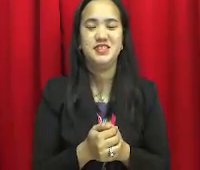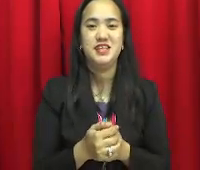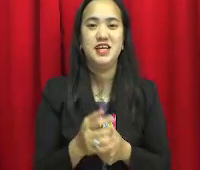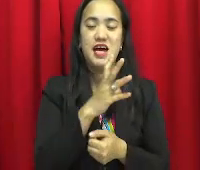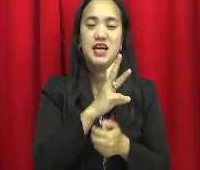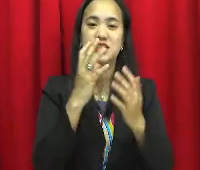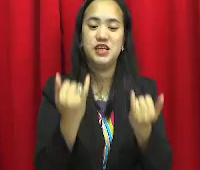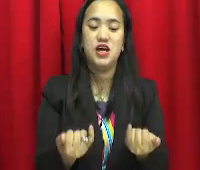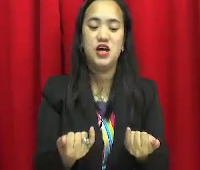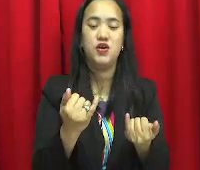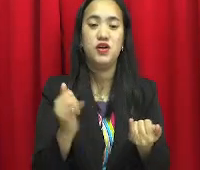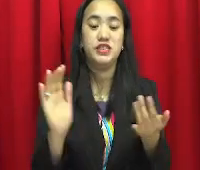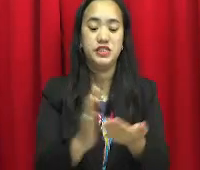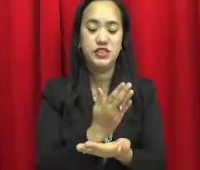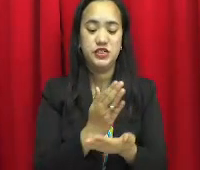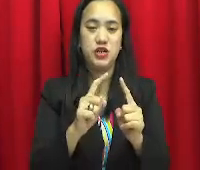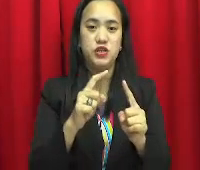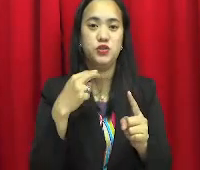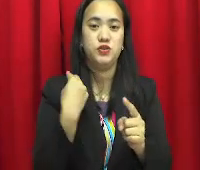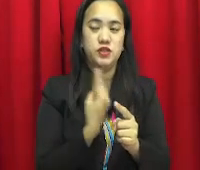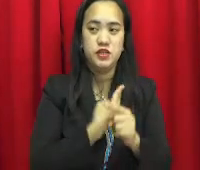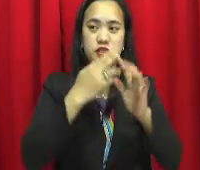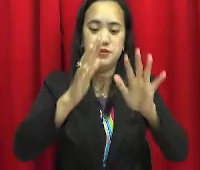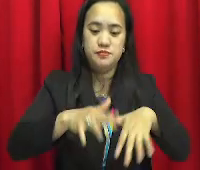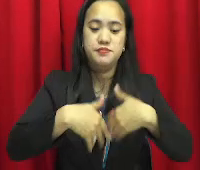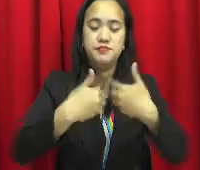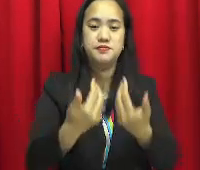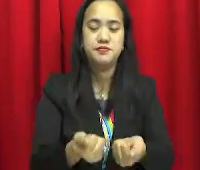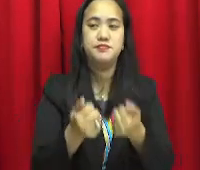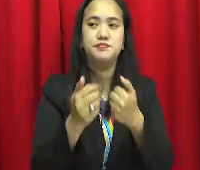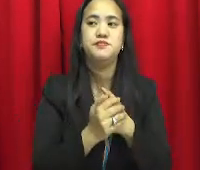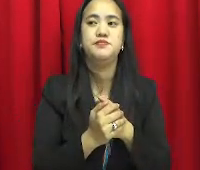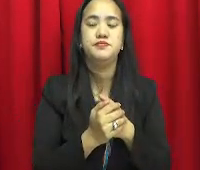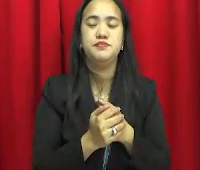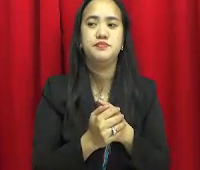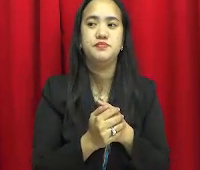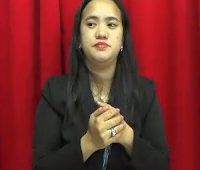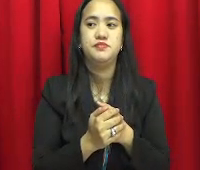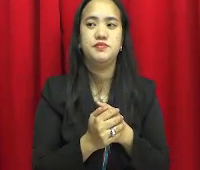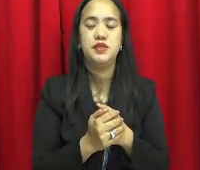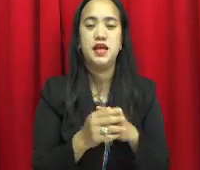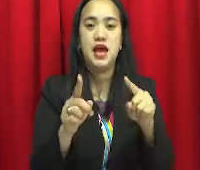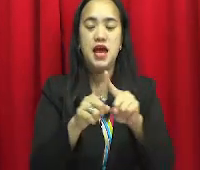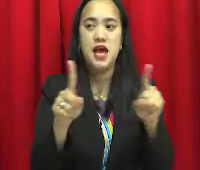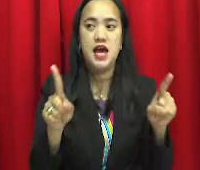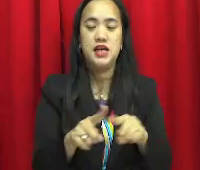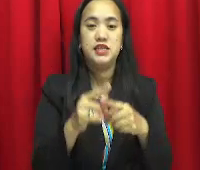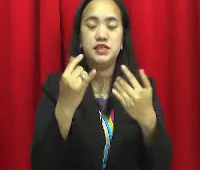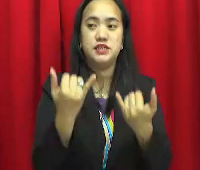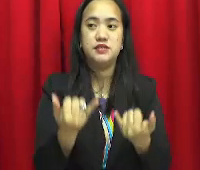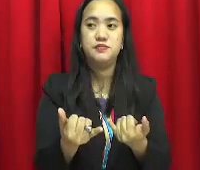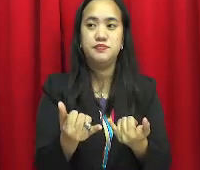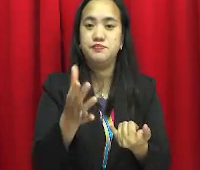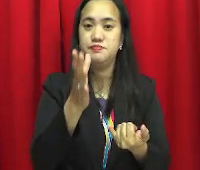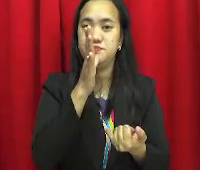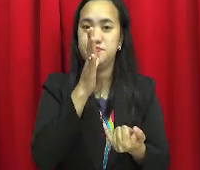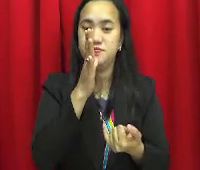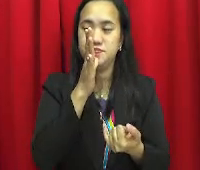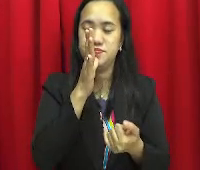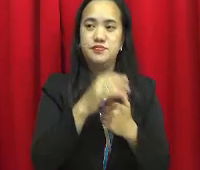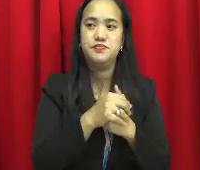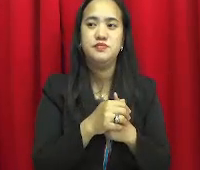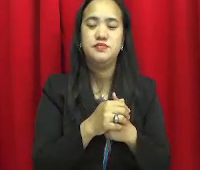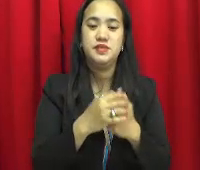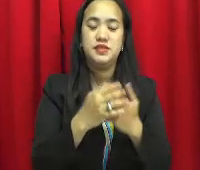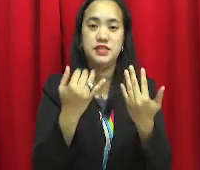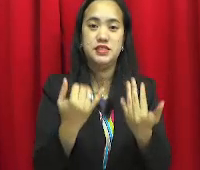Ibabahagi ni Sister Lesley ang kanyang pagpapahayag bilang isang ina na ngayon ay sinosolo niya yung kanyang